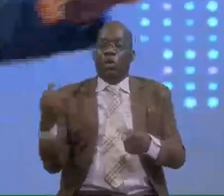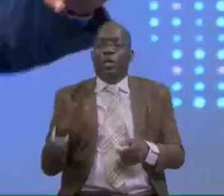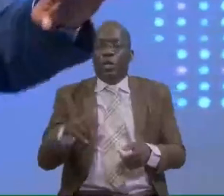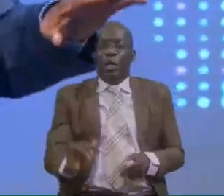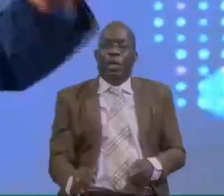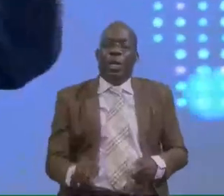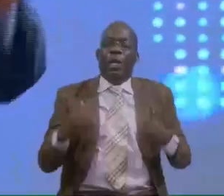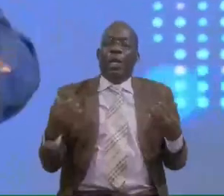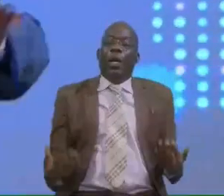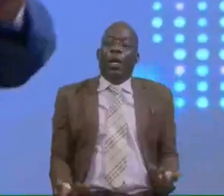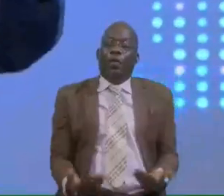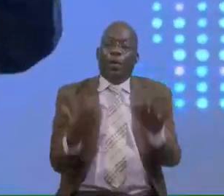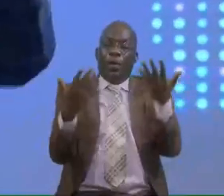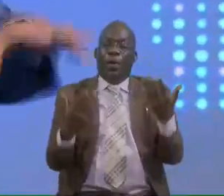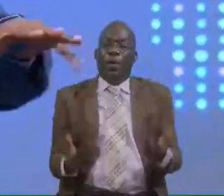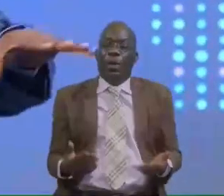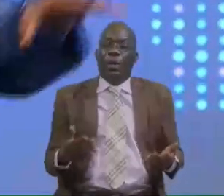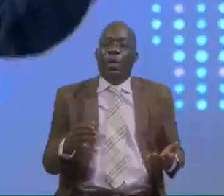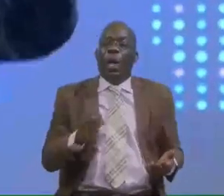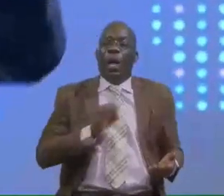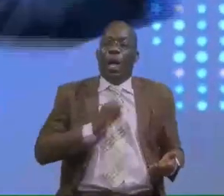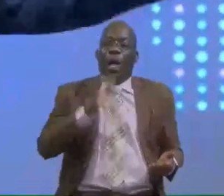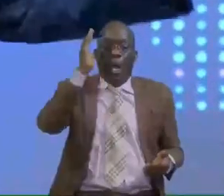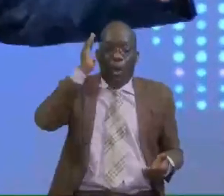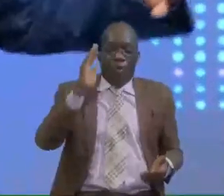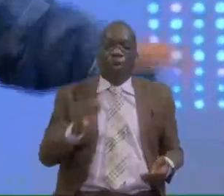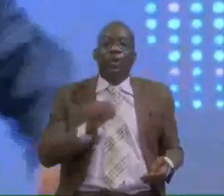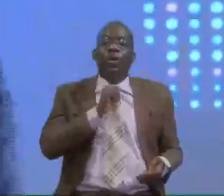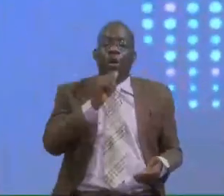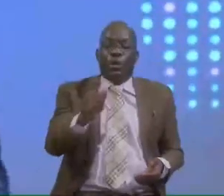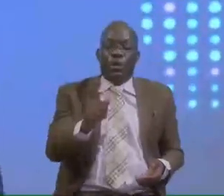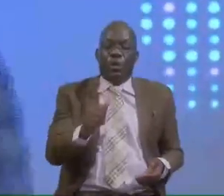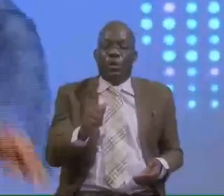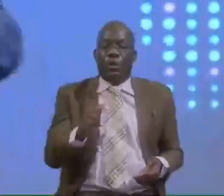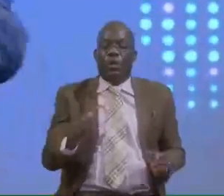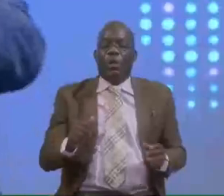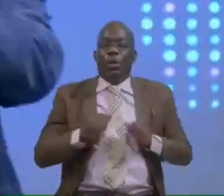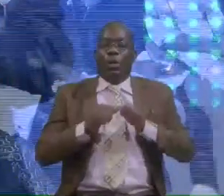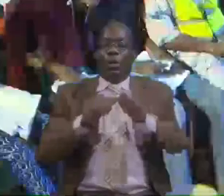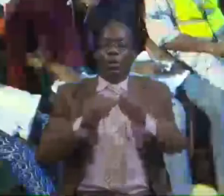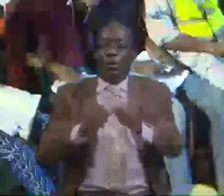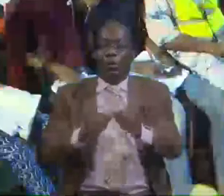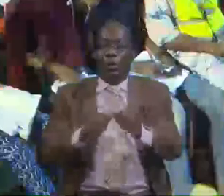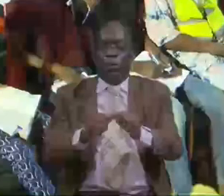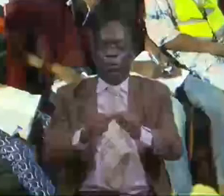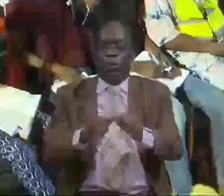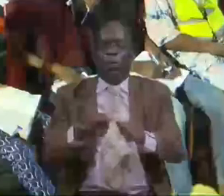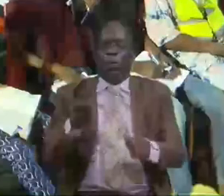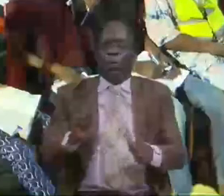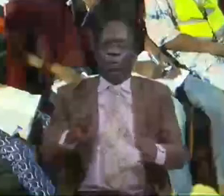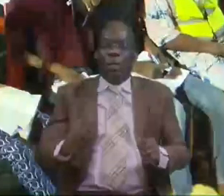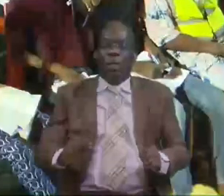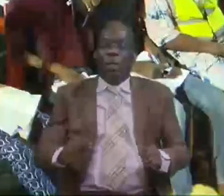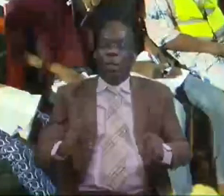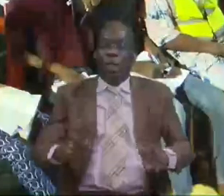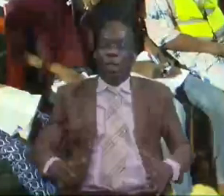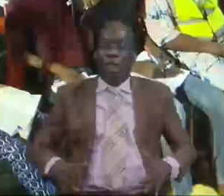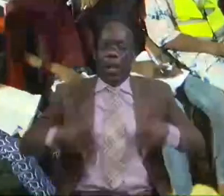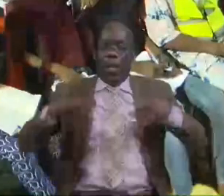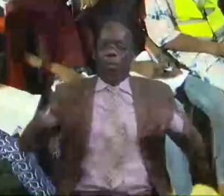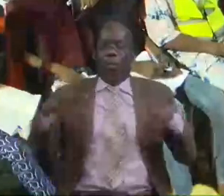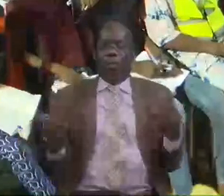éternel en enfer. Pour toujours, je ne continuerai plus la vie d'iniquité,